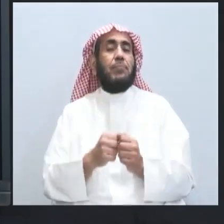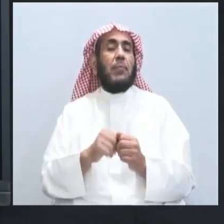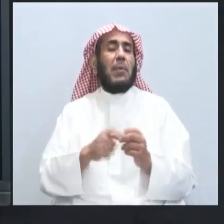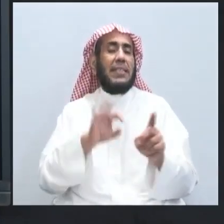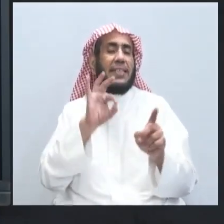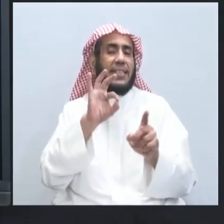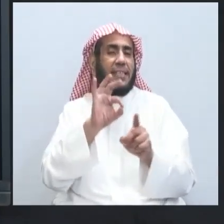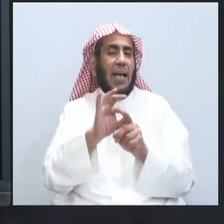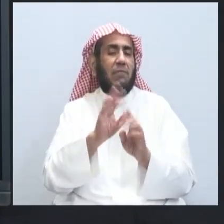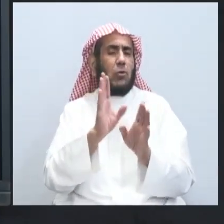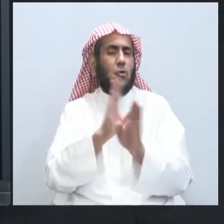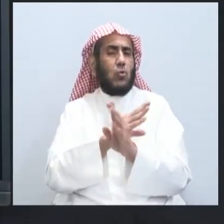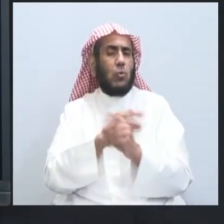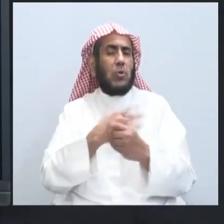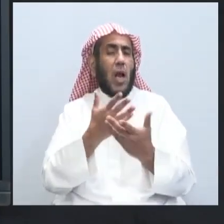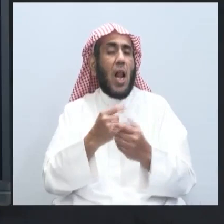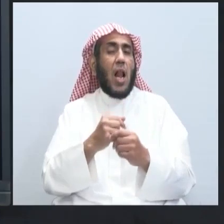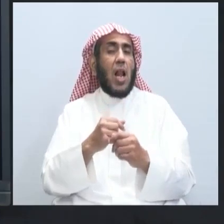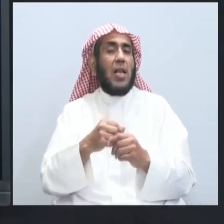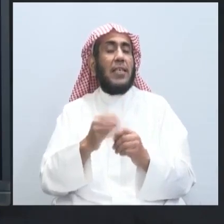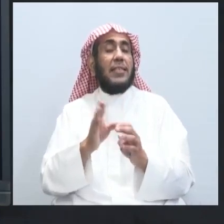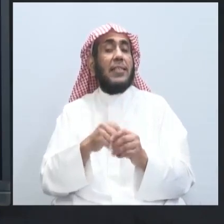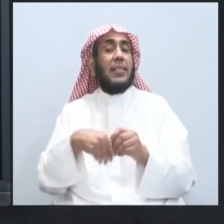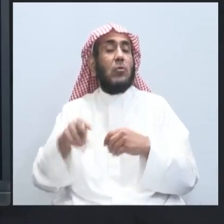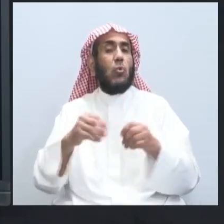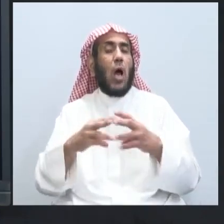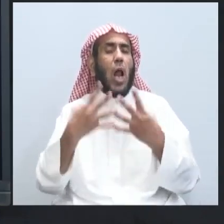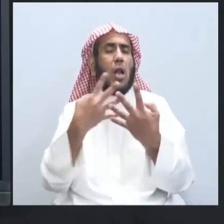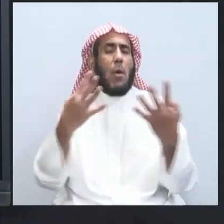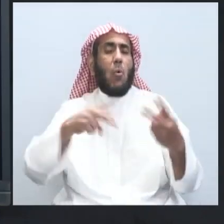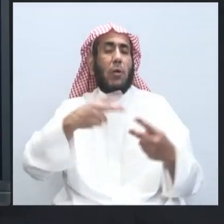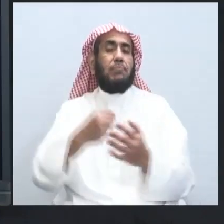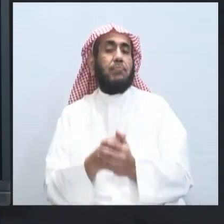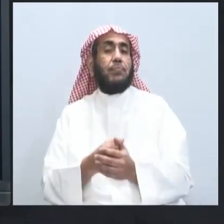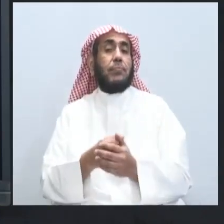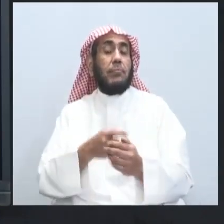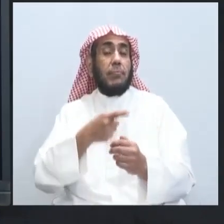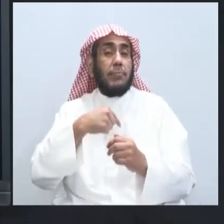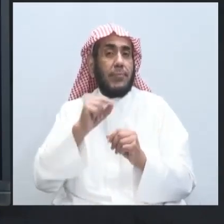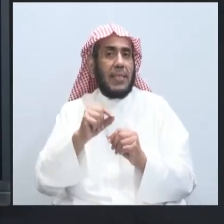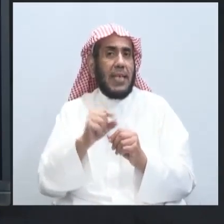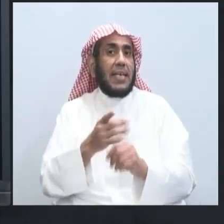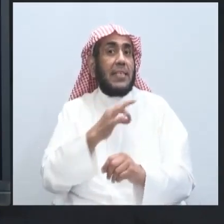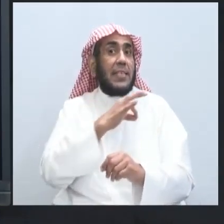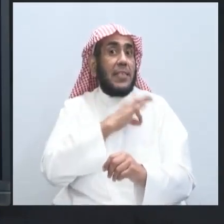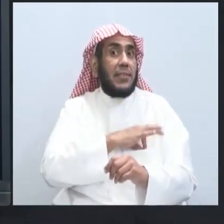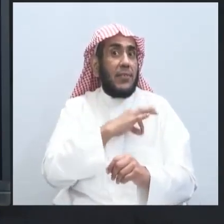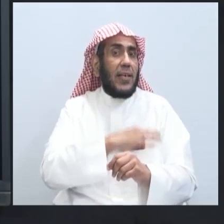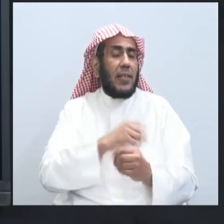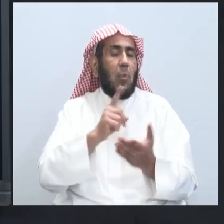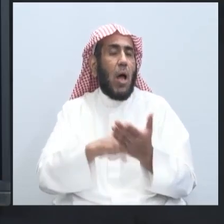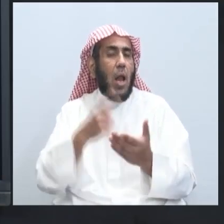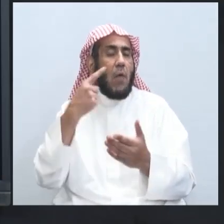استهداف السوق بشكل ما يسمى التسويق الجماهيري او غيره اذا هي الاستفاده ان نعرف